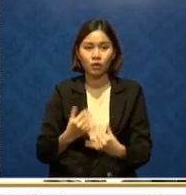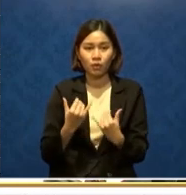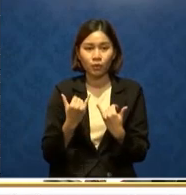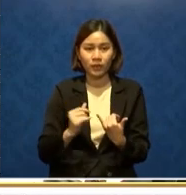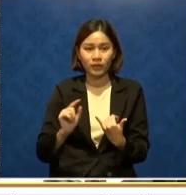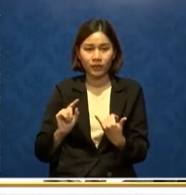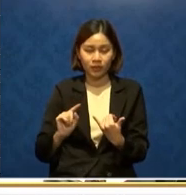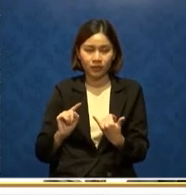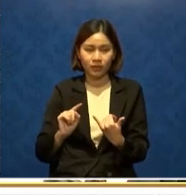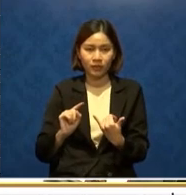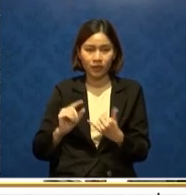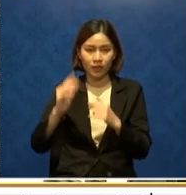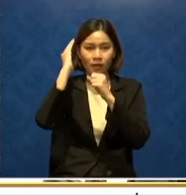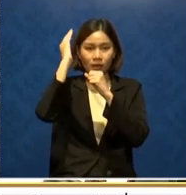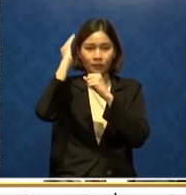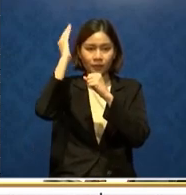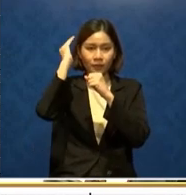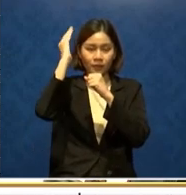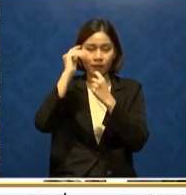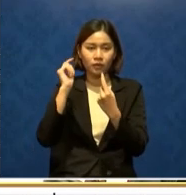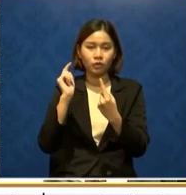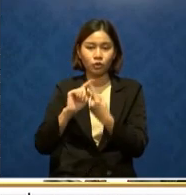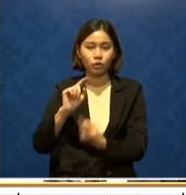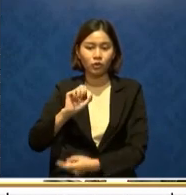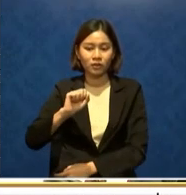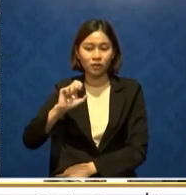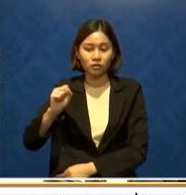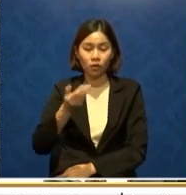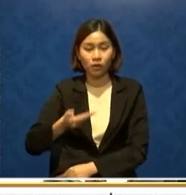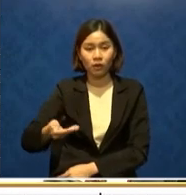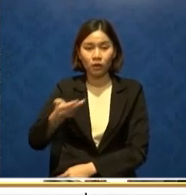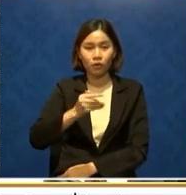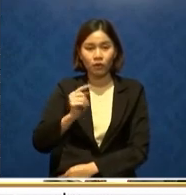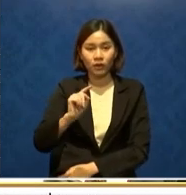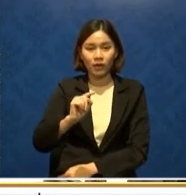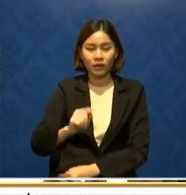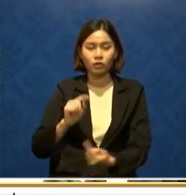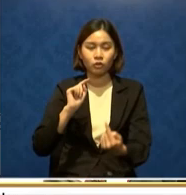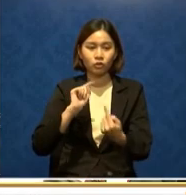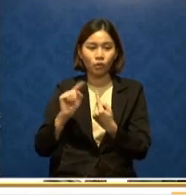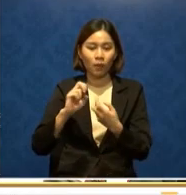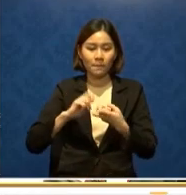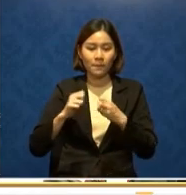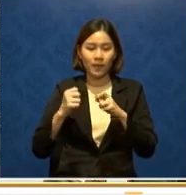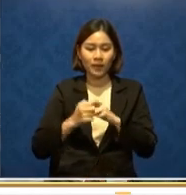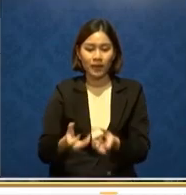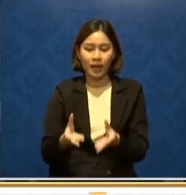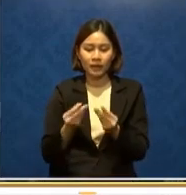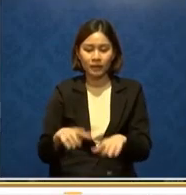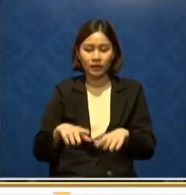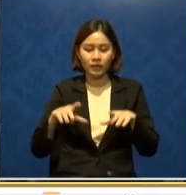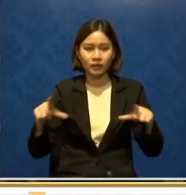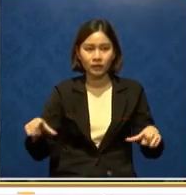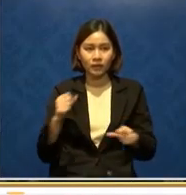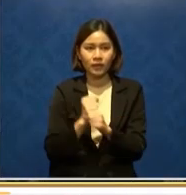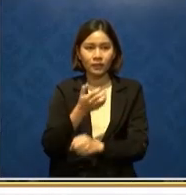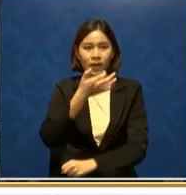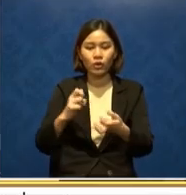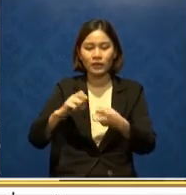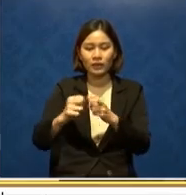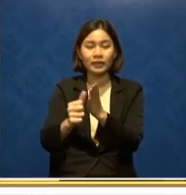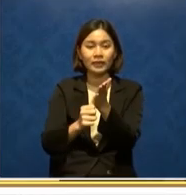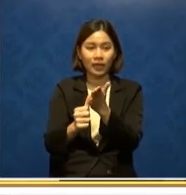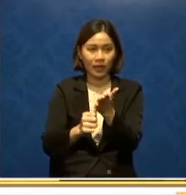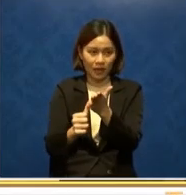ในวันนี้ดิฉันขออภิปรายกับสภาผู้แทนราษฎรในยัตติเรื่องปัญหาที่ดินทำกินของประชาชนค่ะท่านประธ